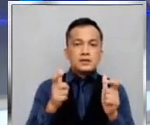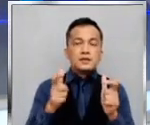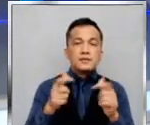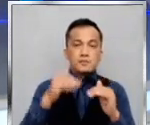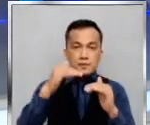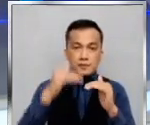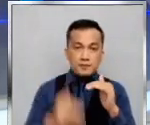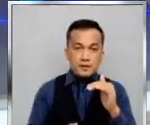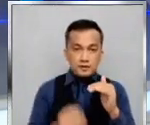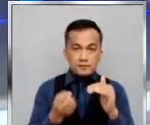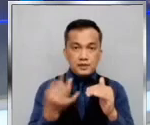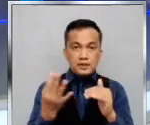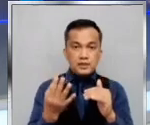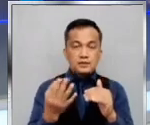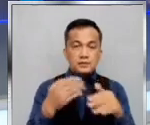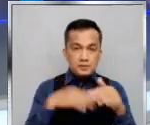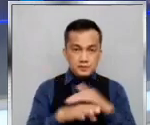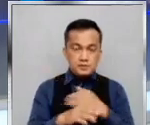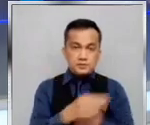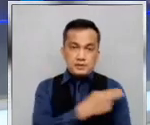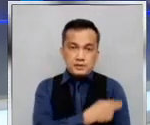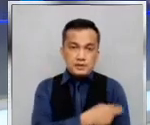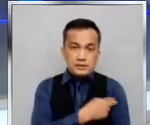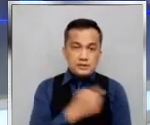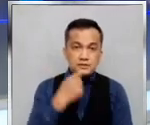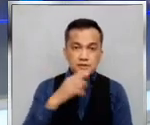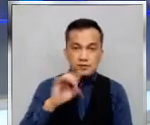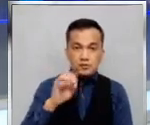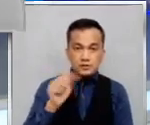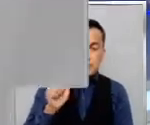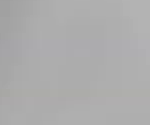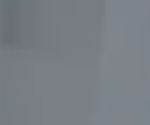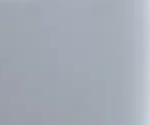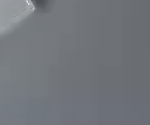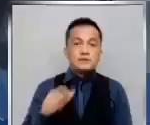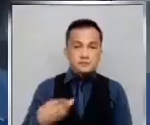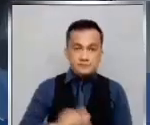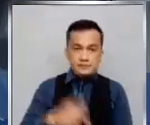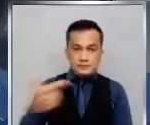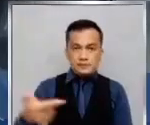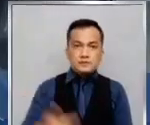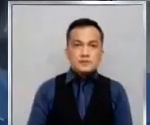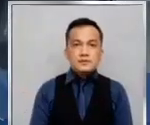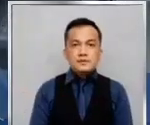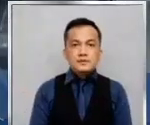po ng Okta Research. Nakatutok si Dano Tingkungko.